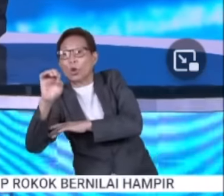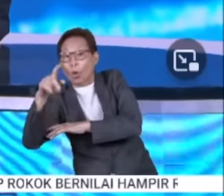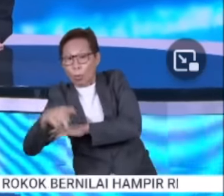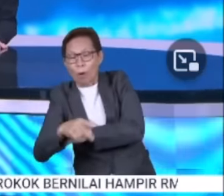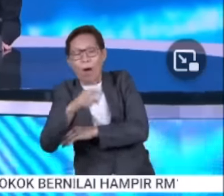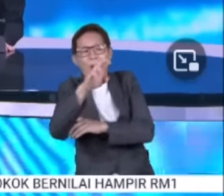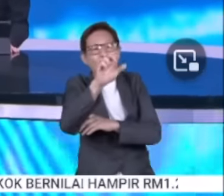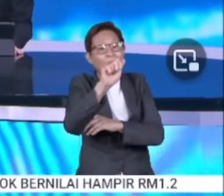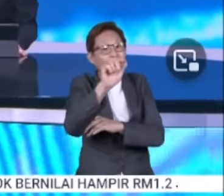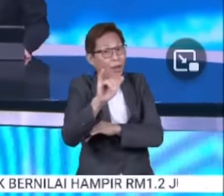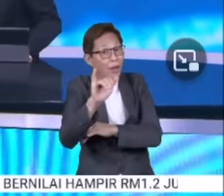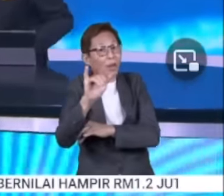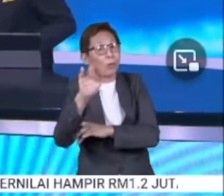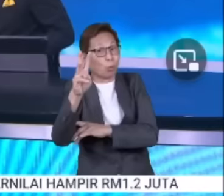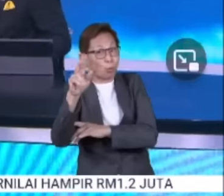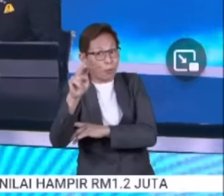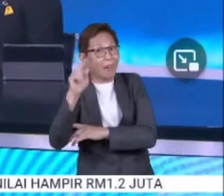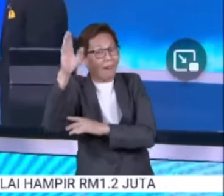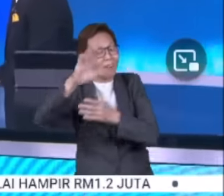perincikan. Silakan Redwin.